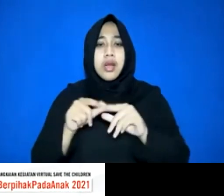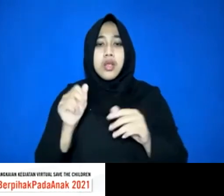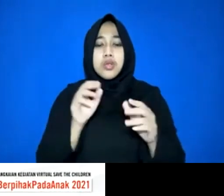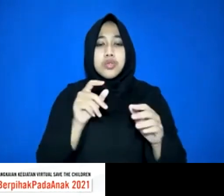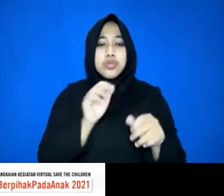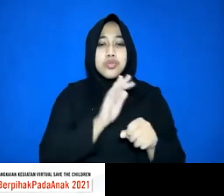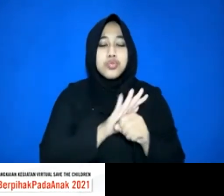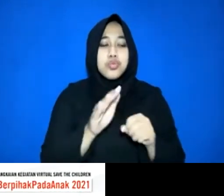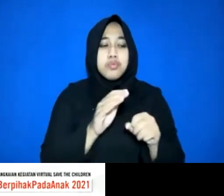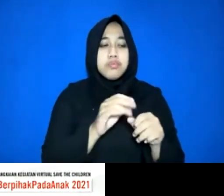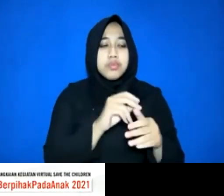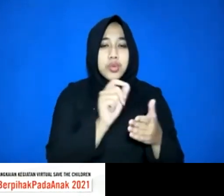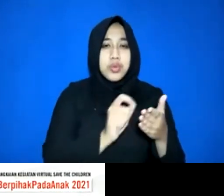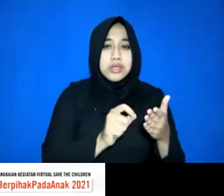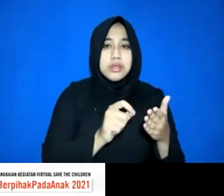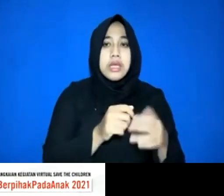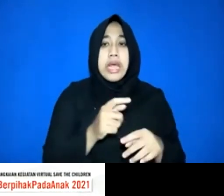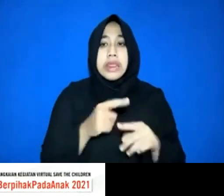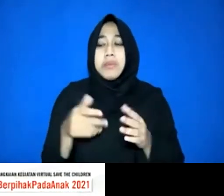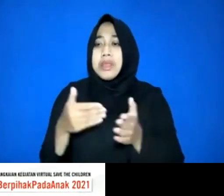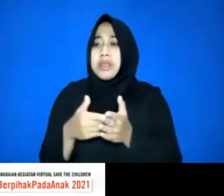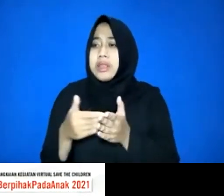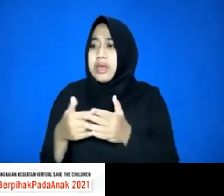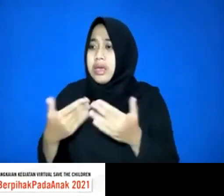ya. Nah, tetapi tantangannya